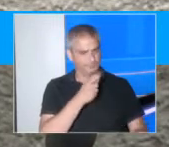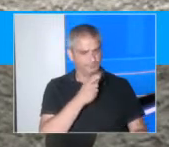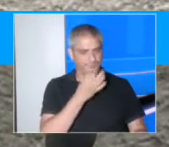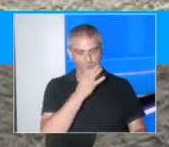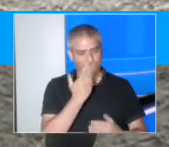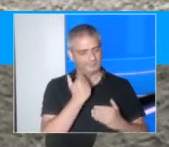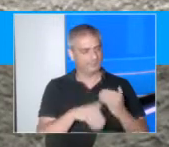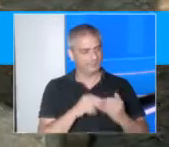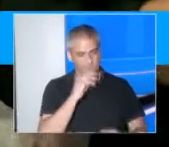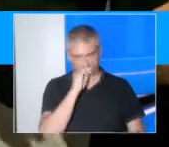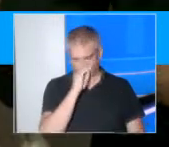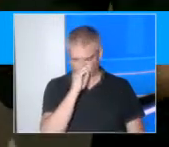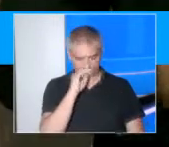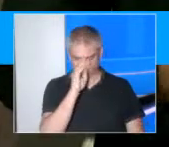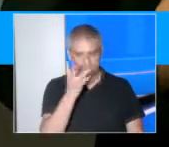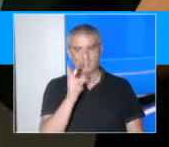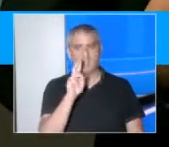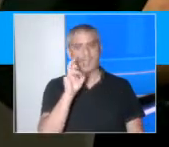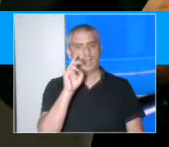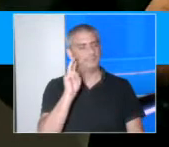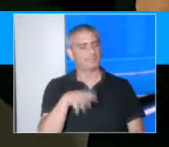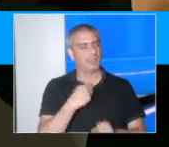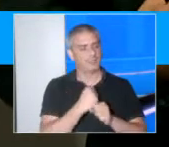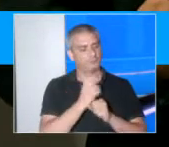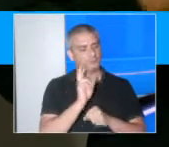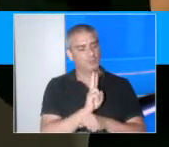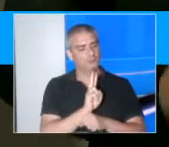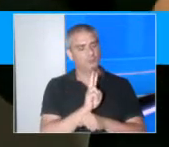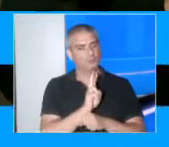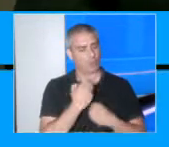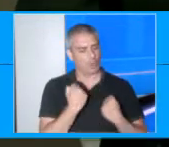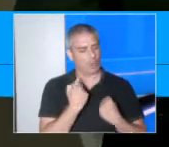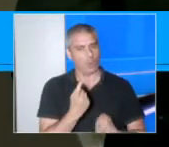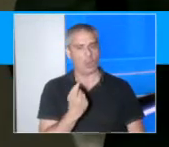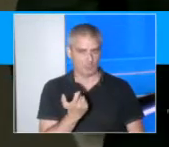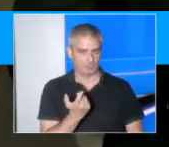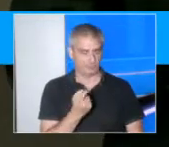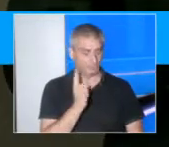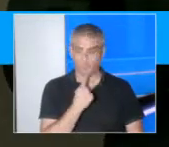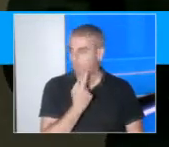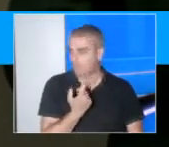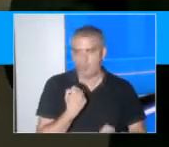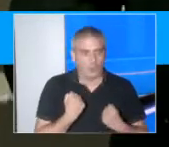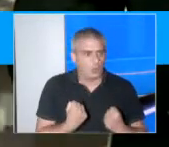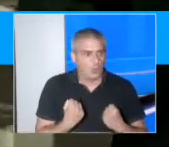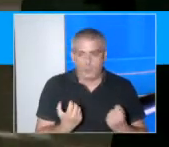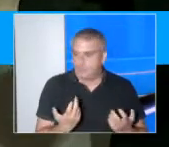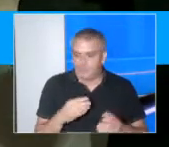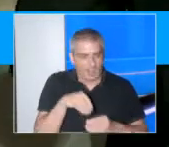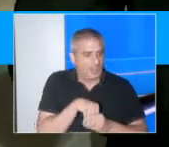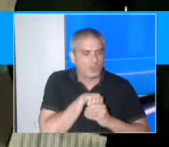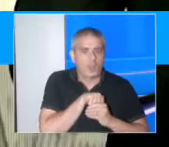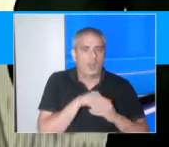ברשותך לסיום, מה רע"מ צריכה לעשות כדי לשמר את הכוח הזה, שצריך לומר, זה כוח